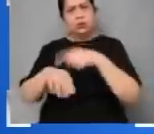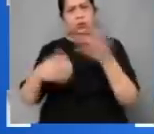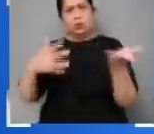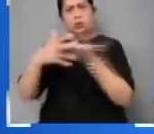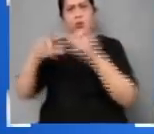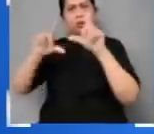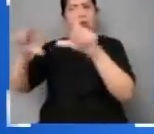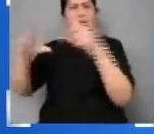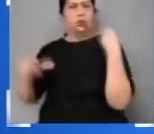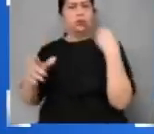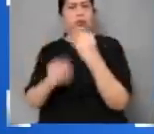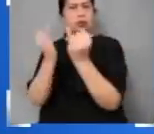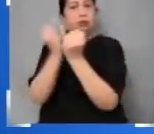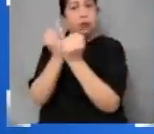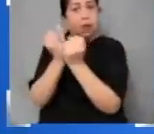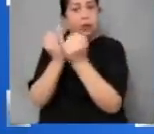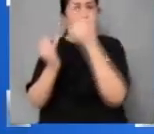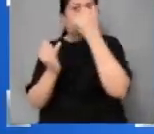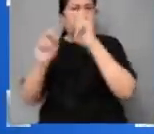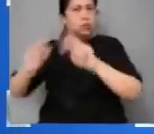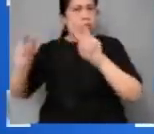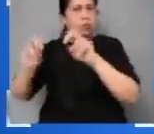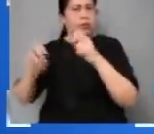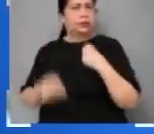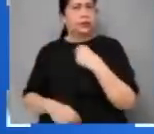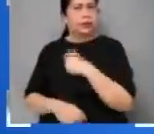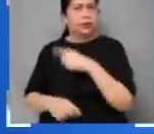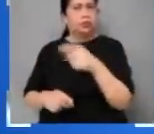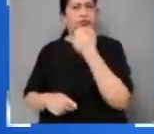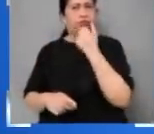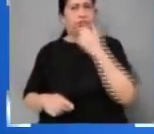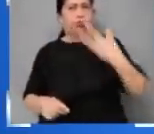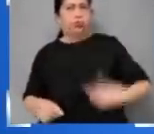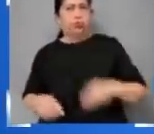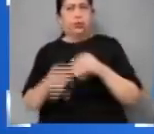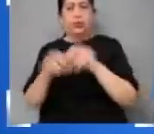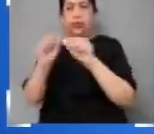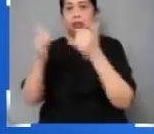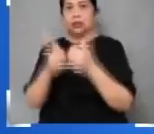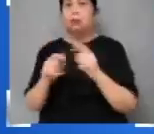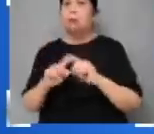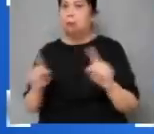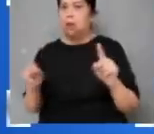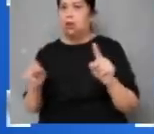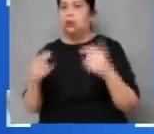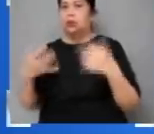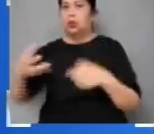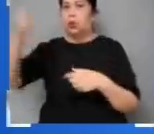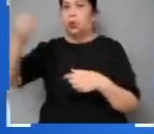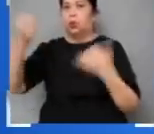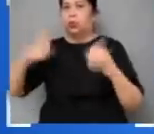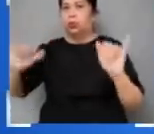opisyal ng PhilHealth bunsod ng imbestigasyon ng Senado sa mga umano'y anomalya sa ahensya, pero nakabinbin pa rin ang mga ito. Hanggat